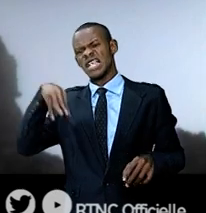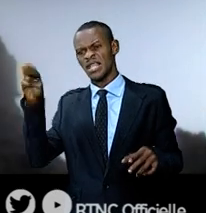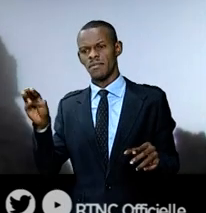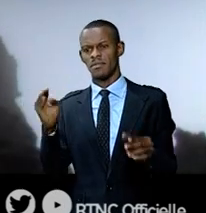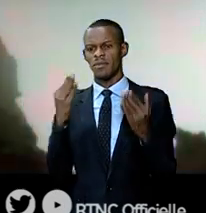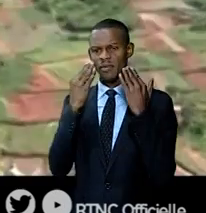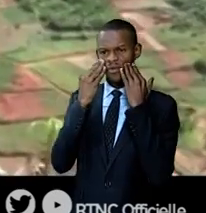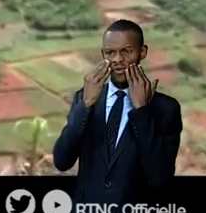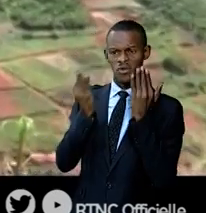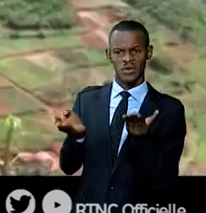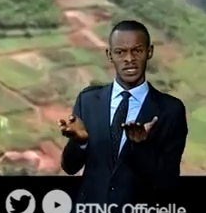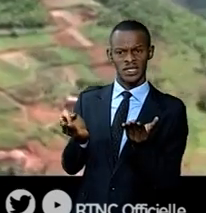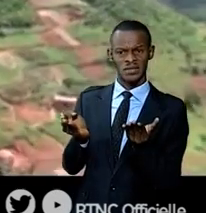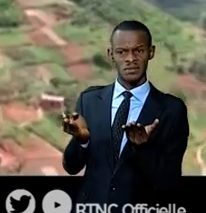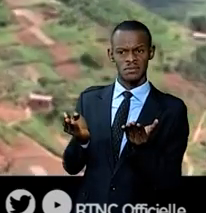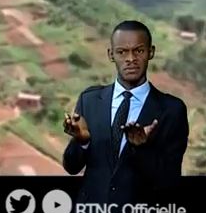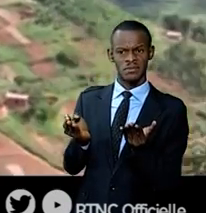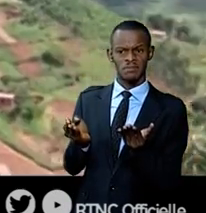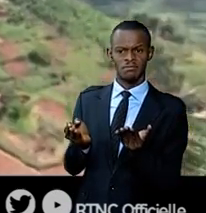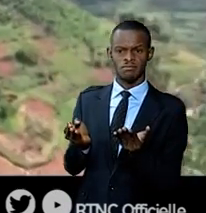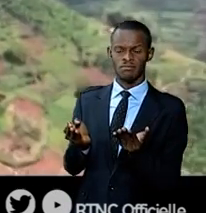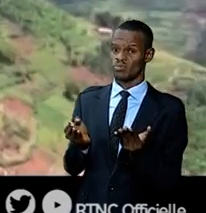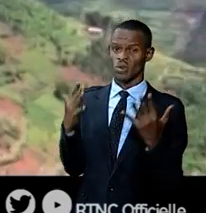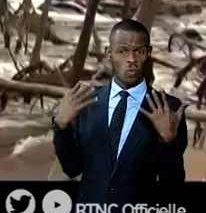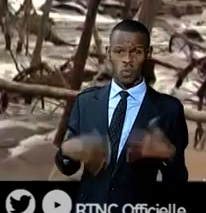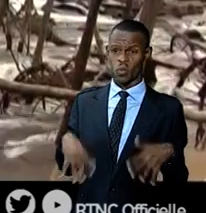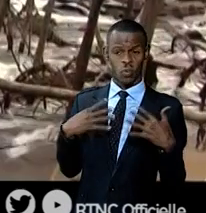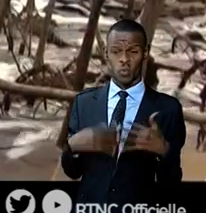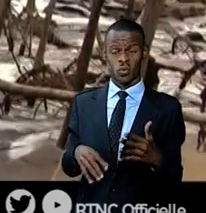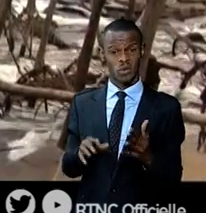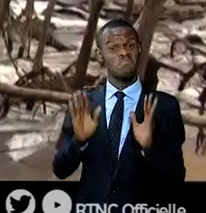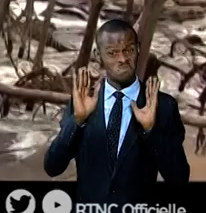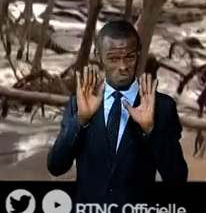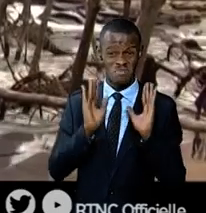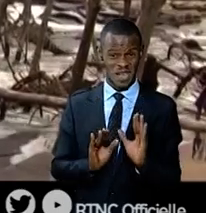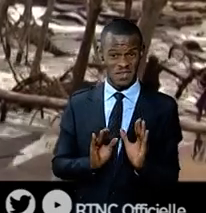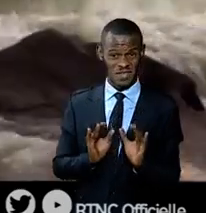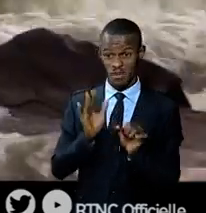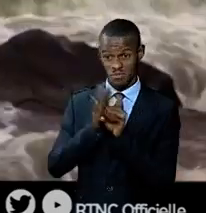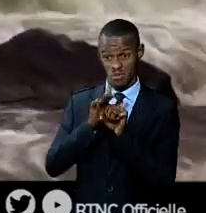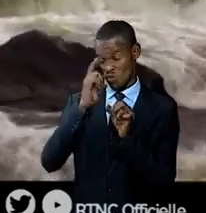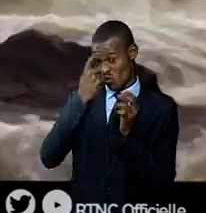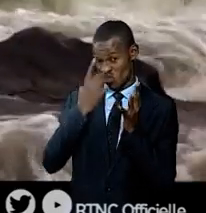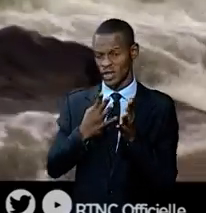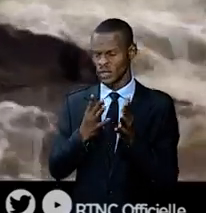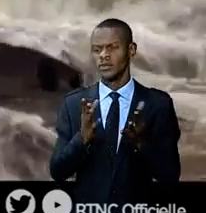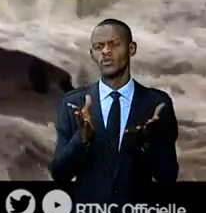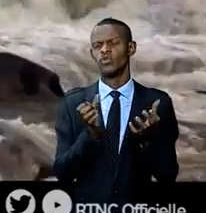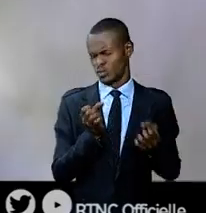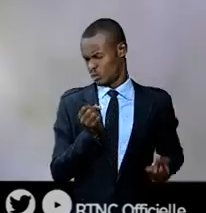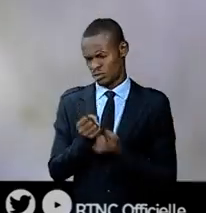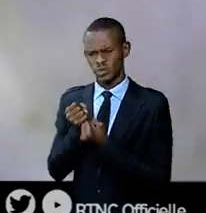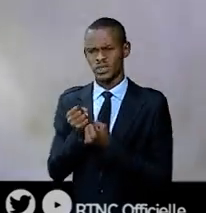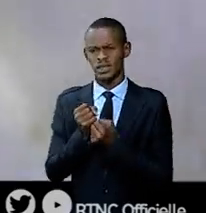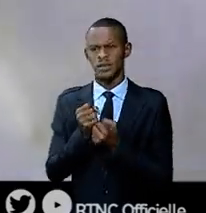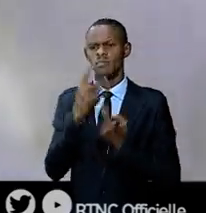les touristes étrangers, pour saluer la volonté de certains gouverneurs de s'appuyer sur le secteur touristique afin